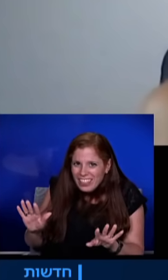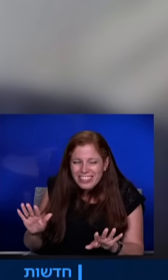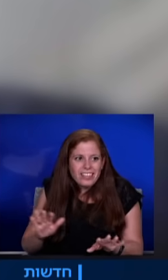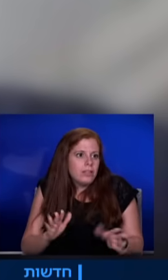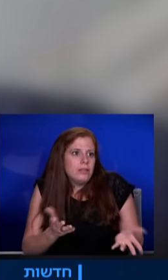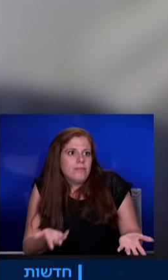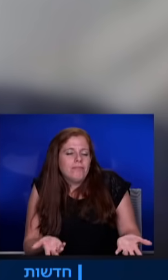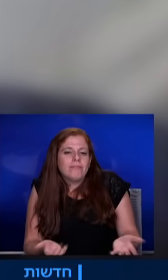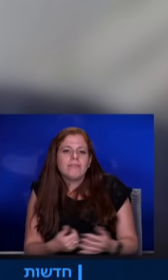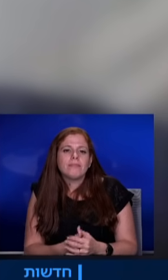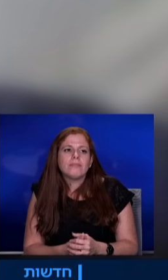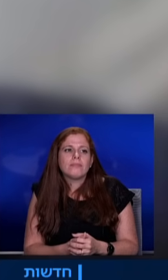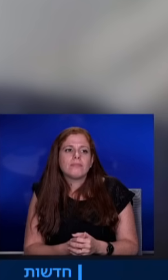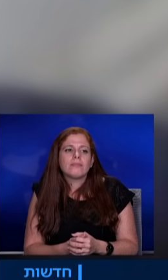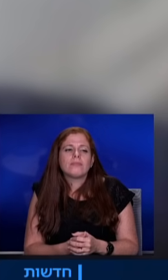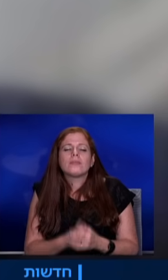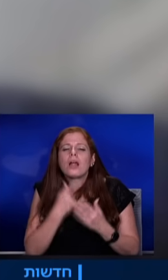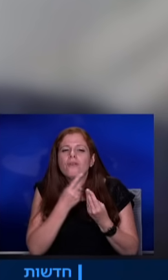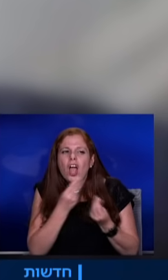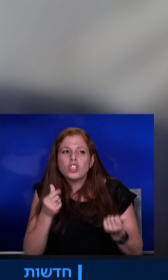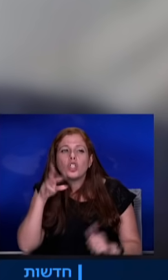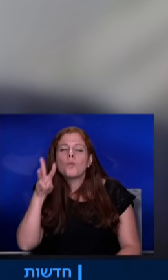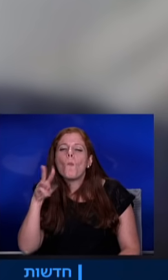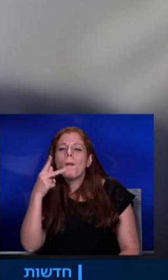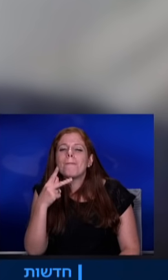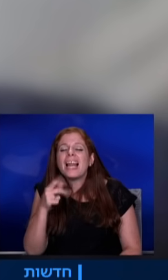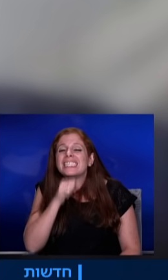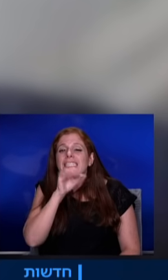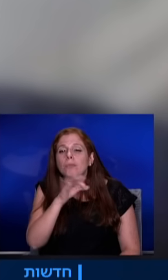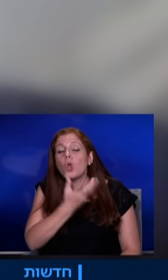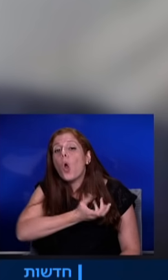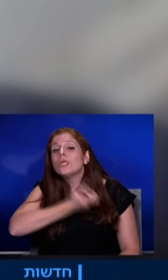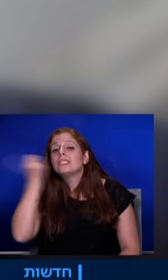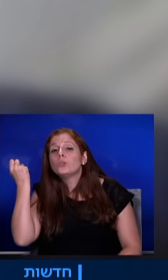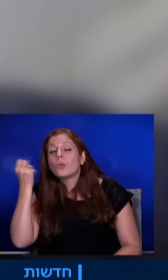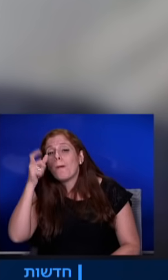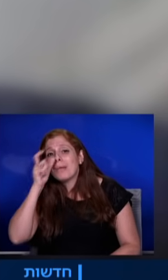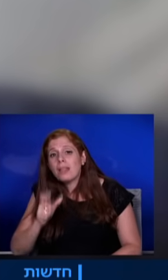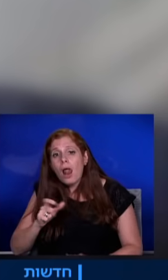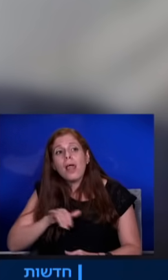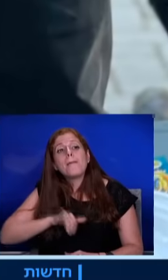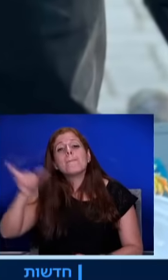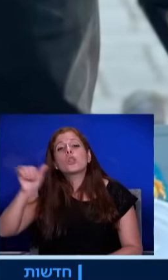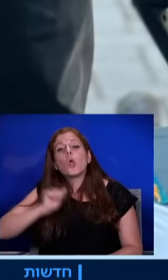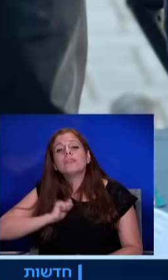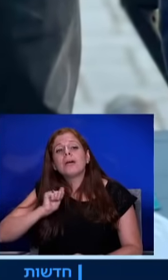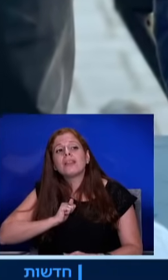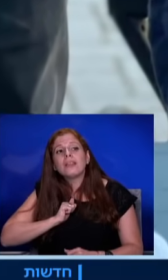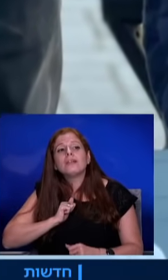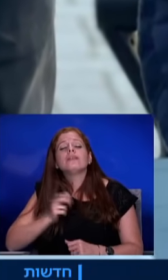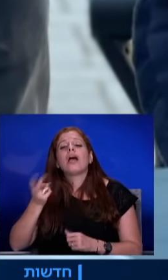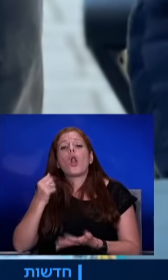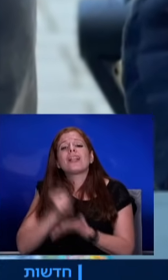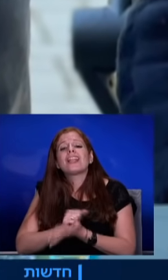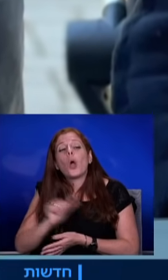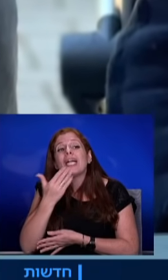המסר. על פי החשד, שמואל פלג, סבא של איתן, הוציא אותו מאיטליה באמצעות מטוס פרטי. הוא החזיק בדרכונו הישראלי